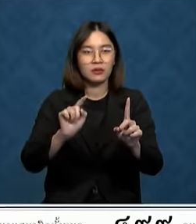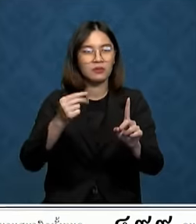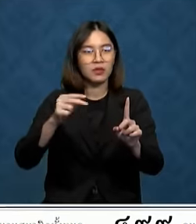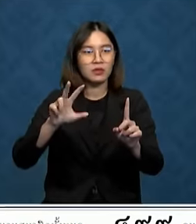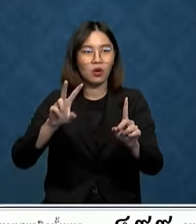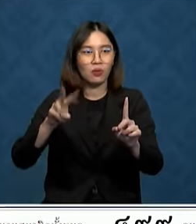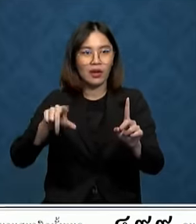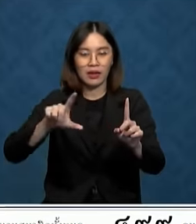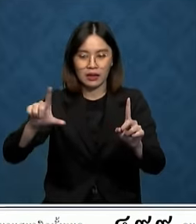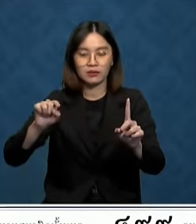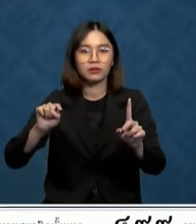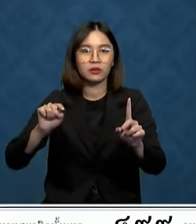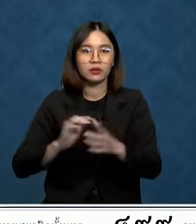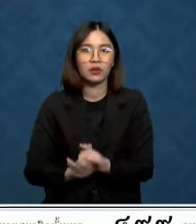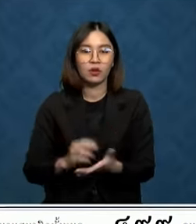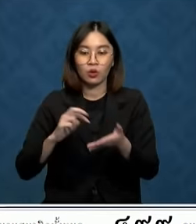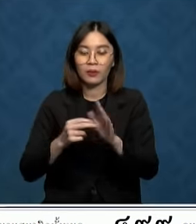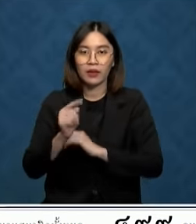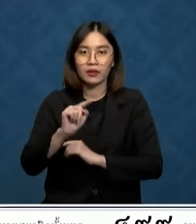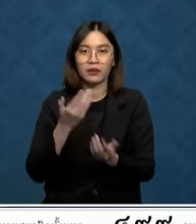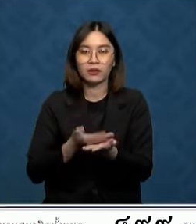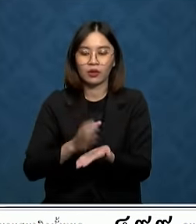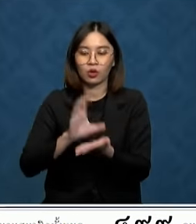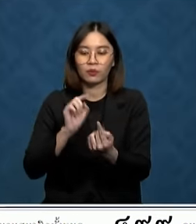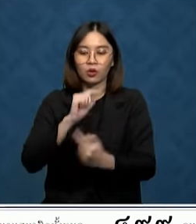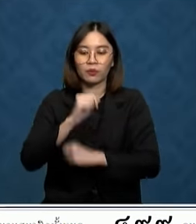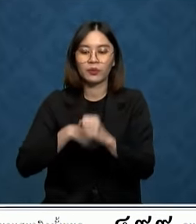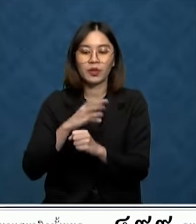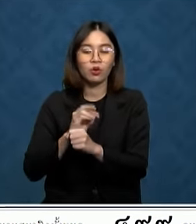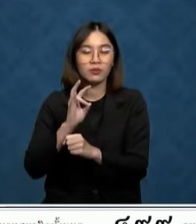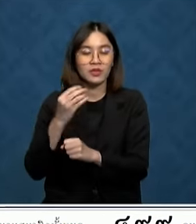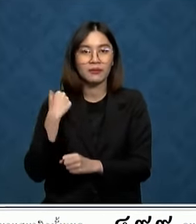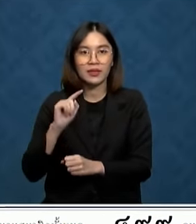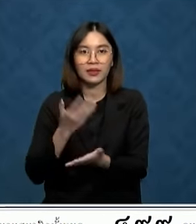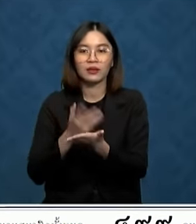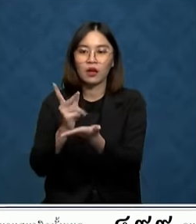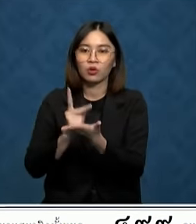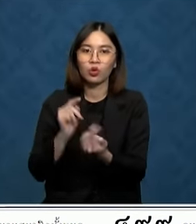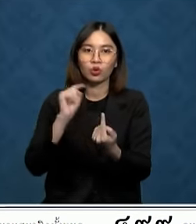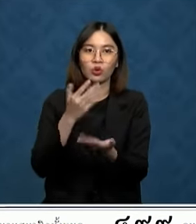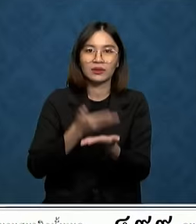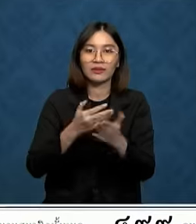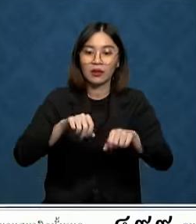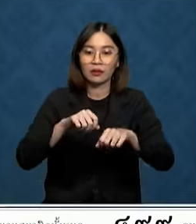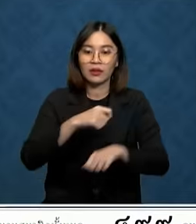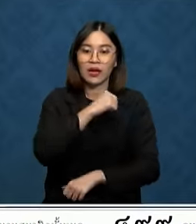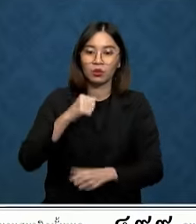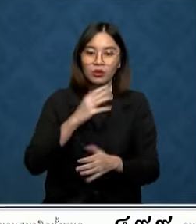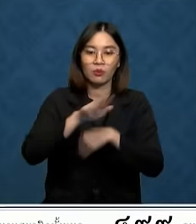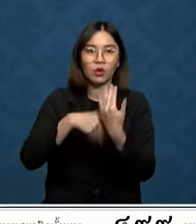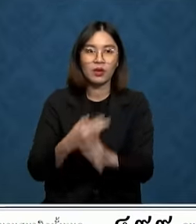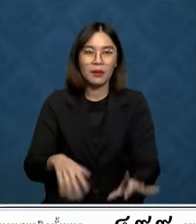ล้านบาทเท่ากับว่างบประมาณของปี67เนี่ยจะมีการกู้เพื่อชดเชยขาดดุลทั้งสิ้น